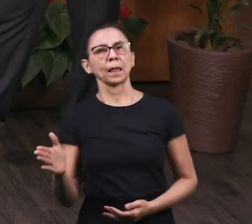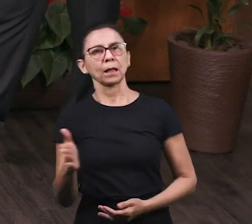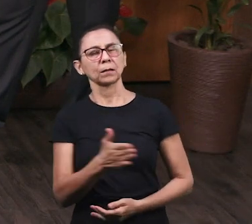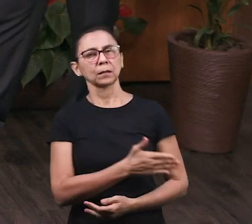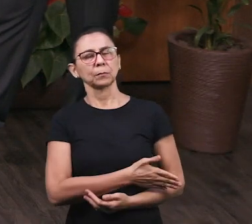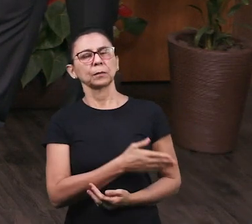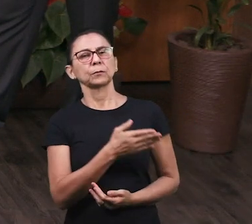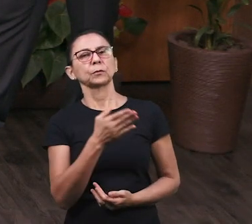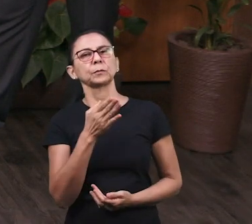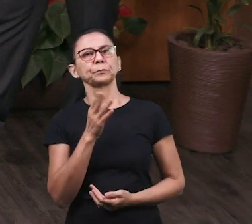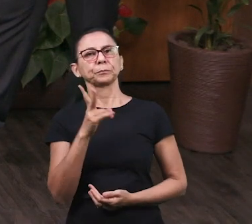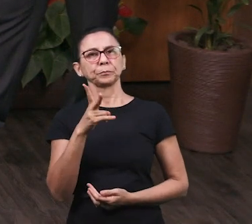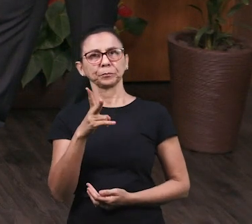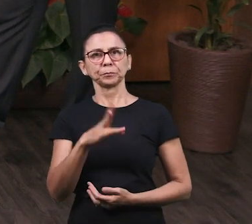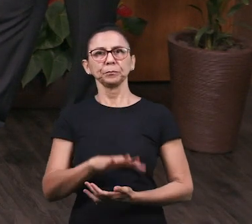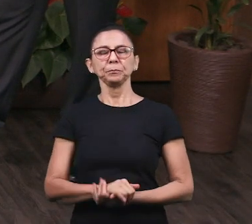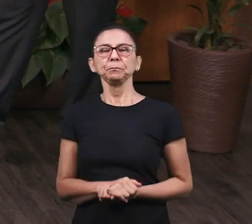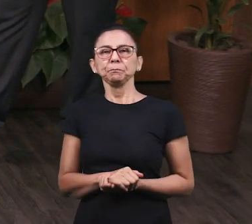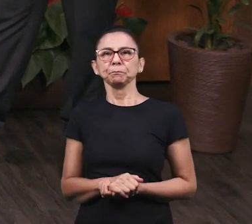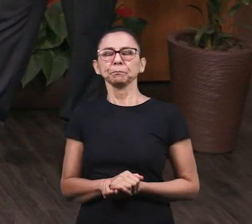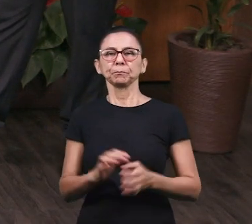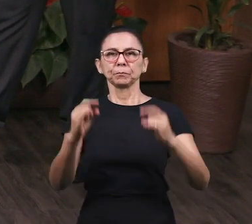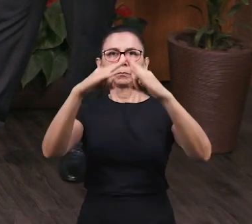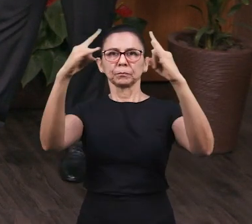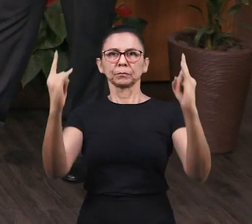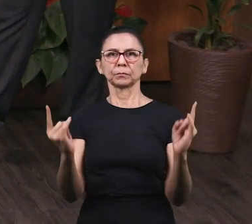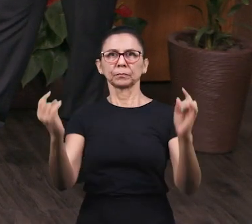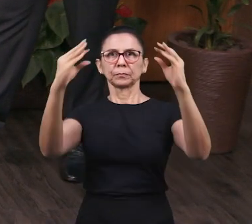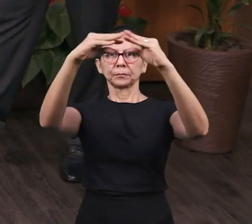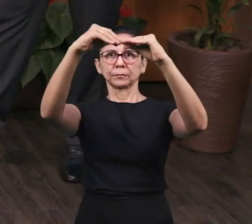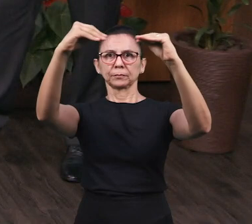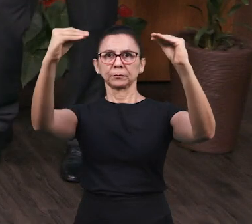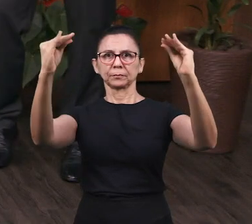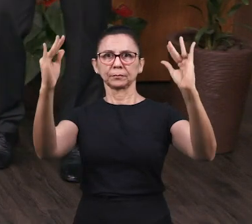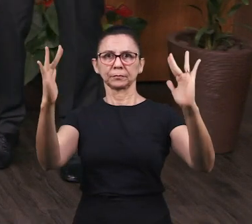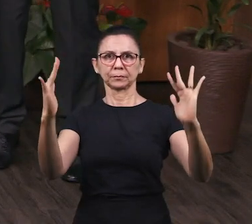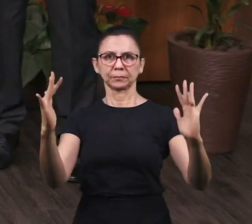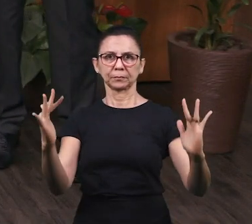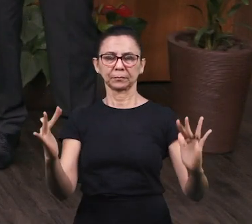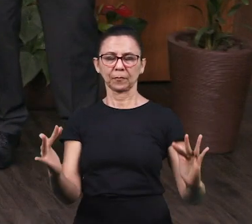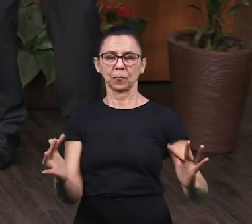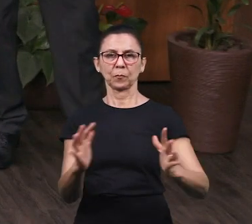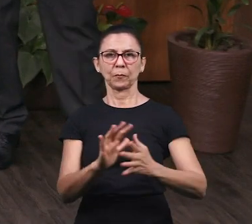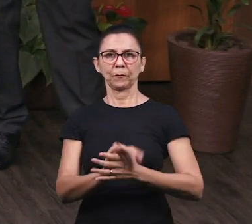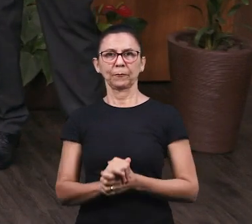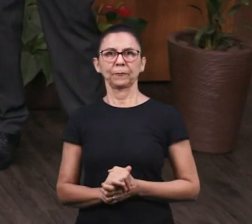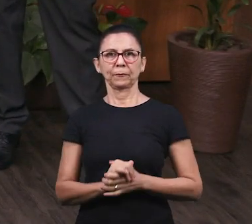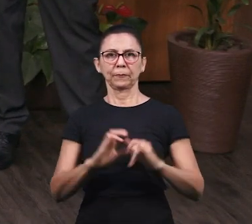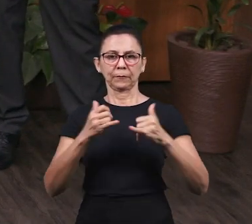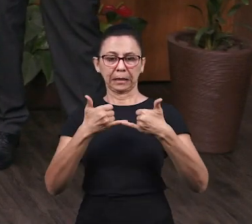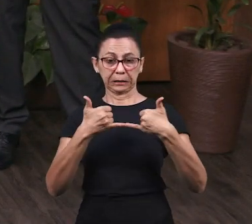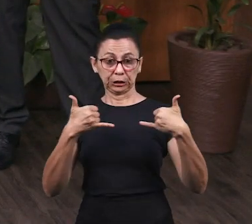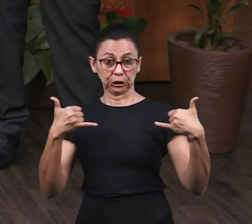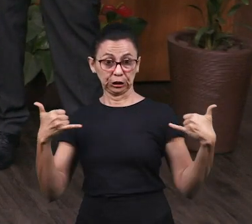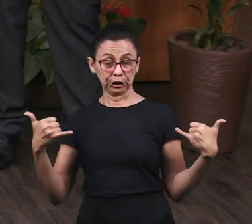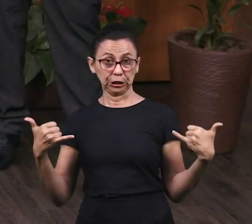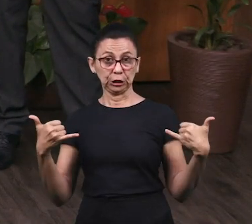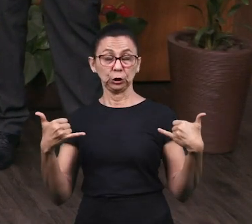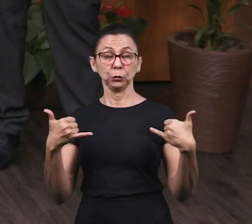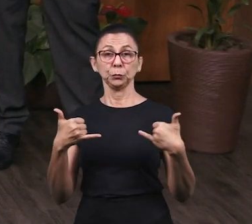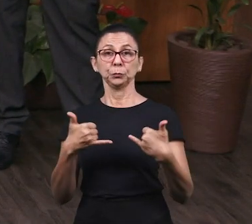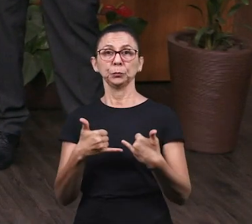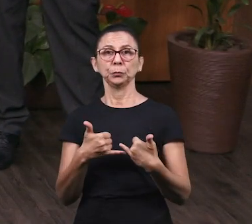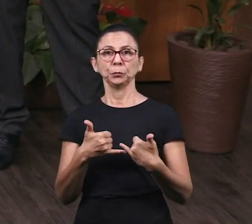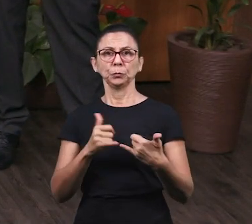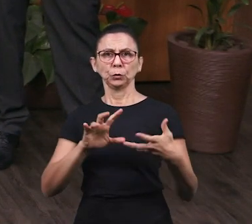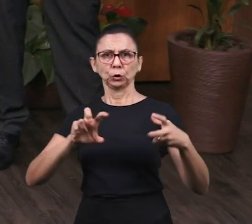l'autre couverture qui était sur la tente, faite de fin lin retors et un